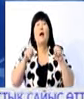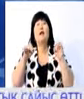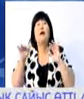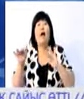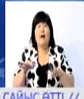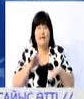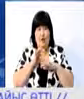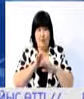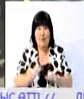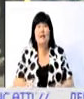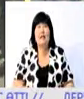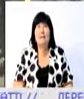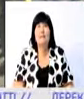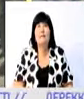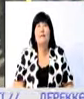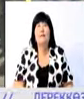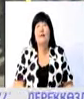акция ұйымдастырды.